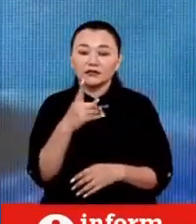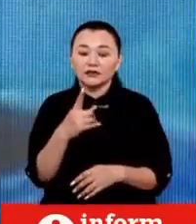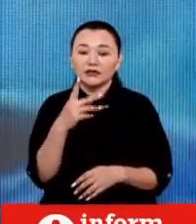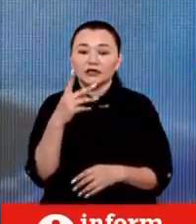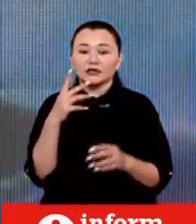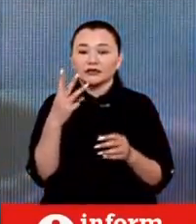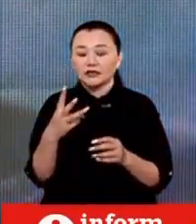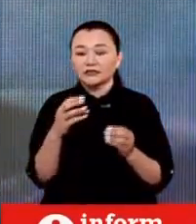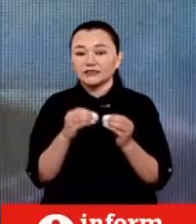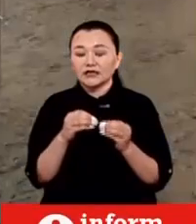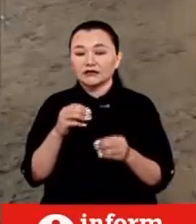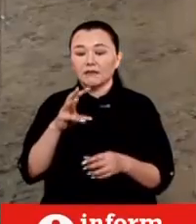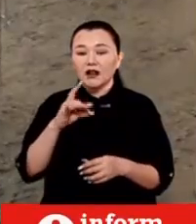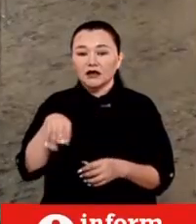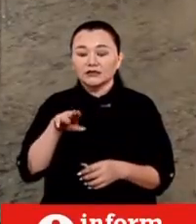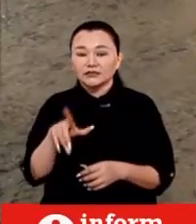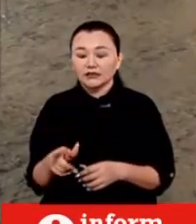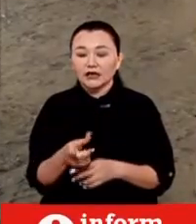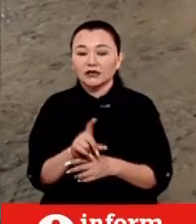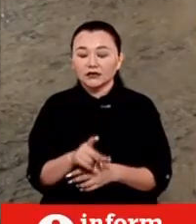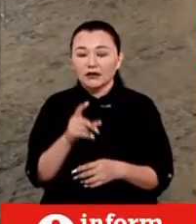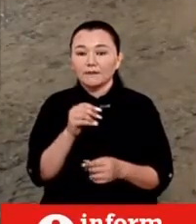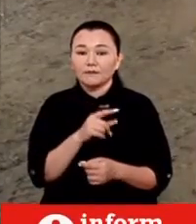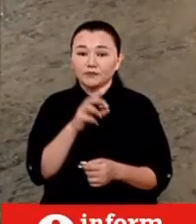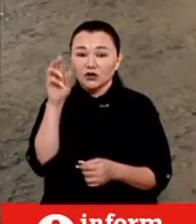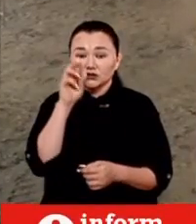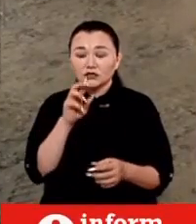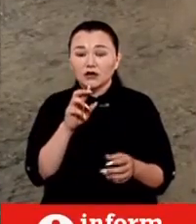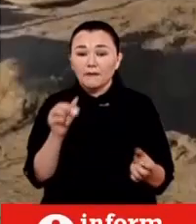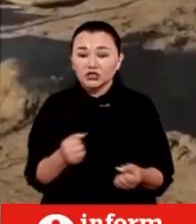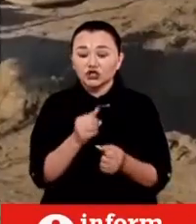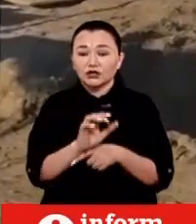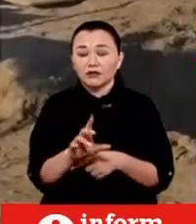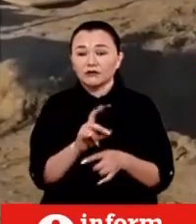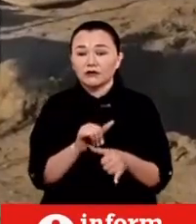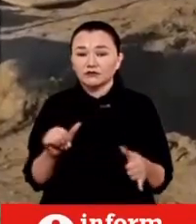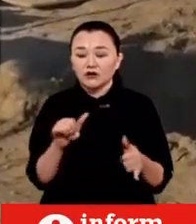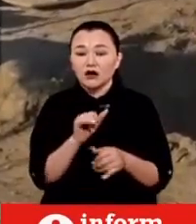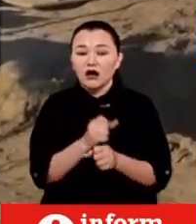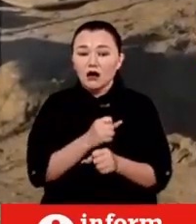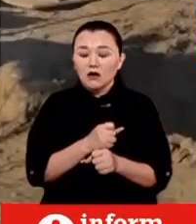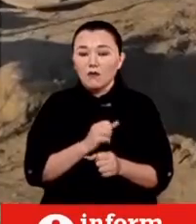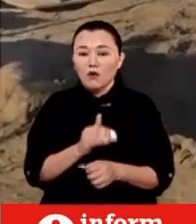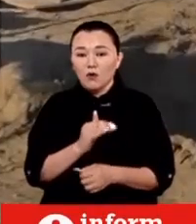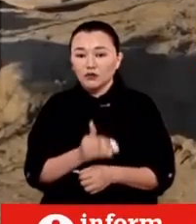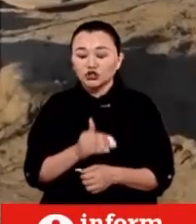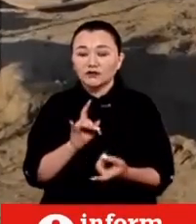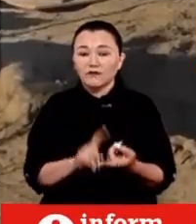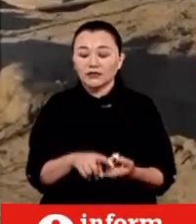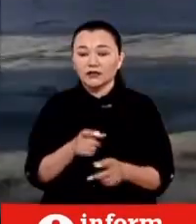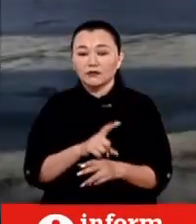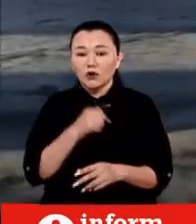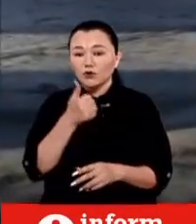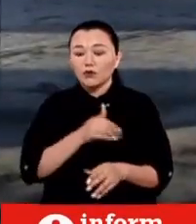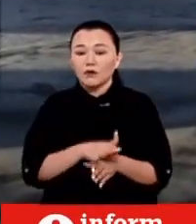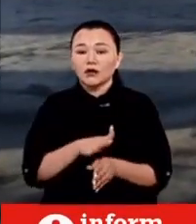1,3 миллиарда тенге. Эти меры государственной поддержки будут направлены на развитие обрабатывающей промышленности. В этом году